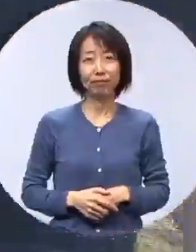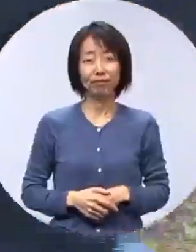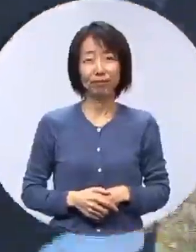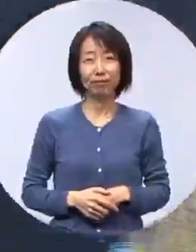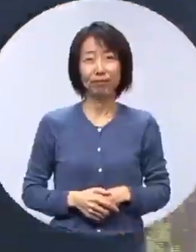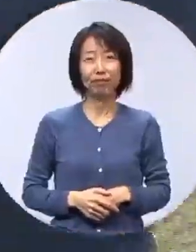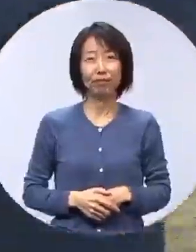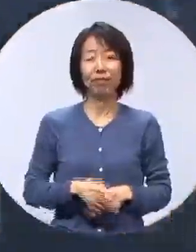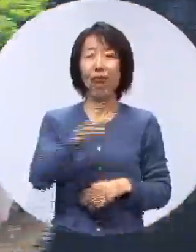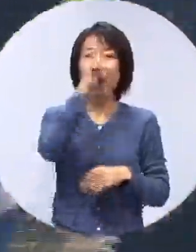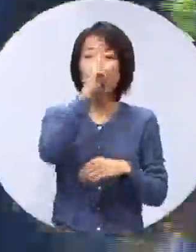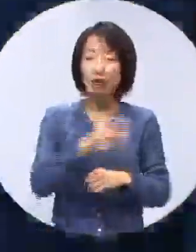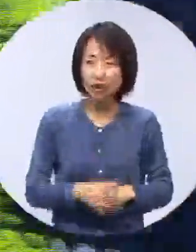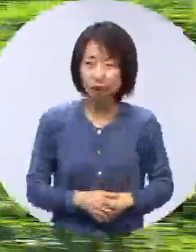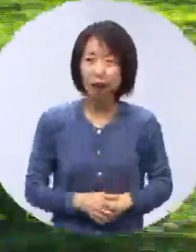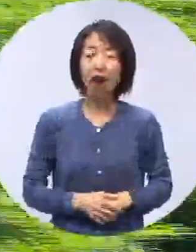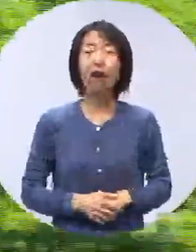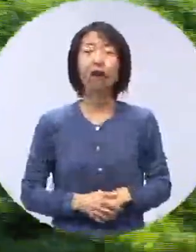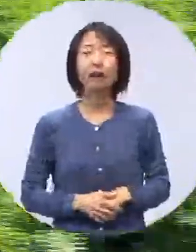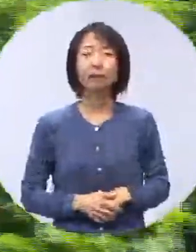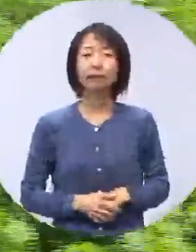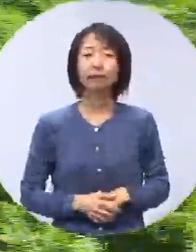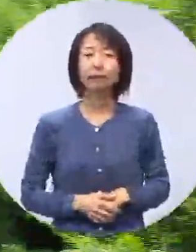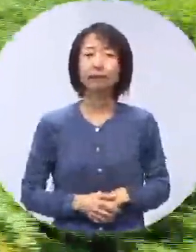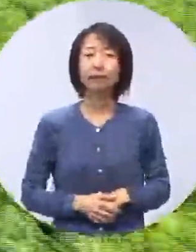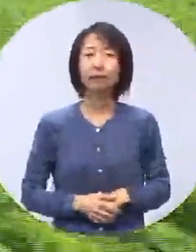ー。こんにちは。 こんにちは。